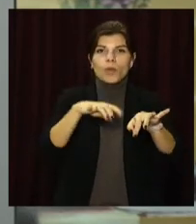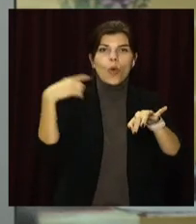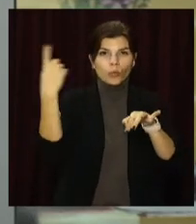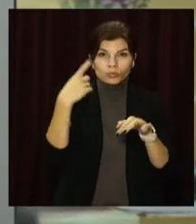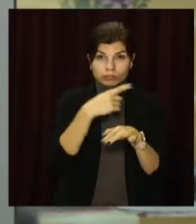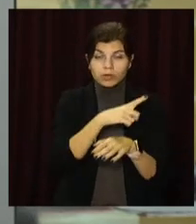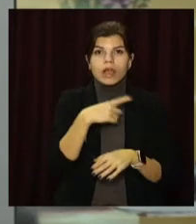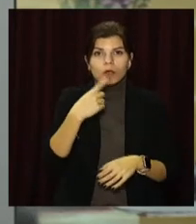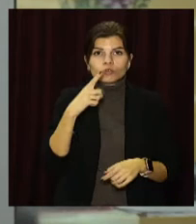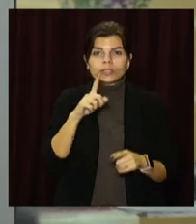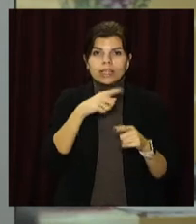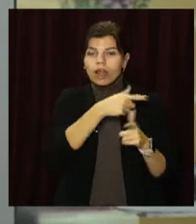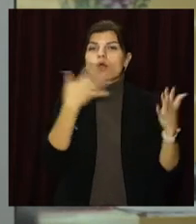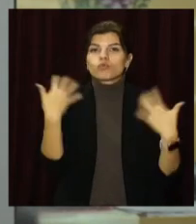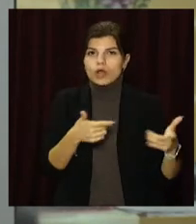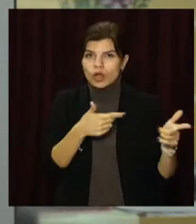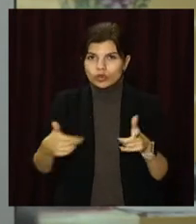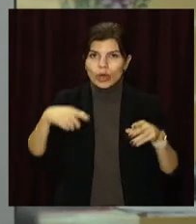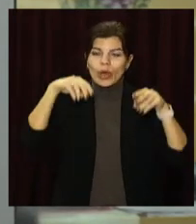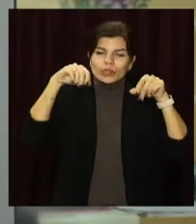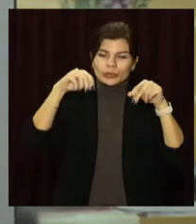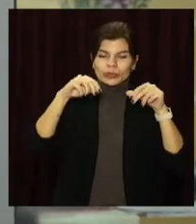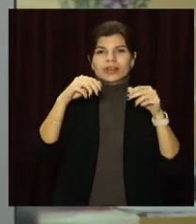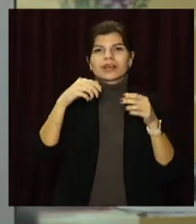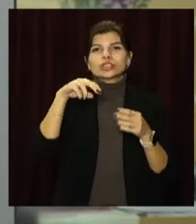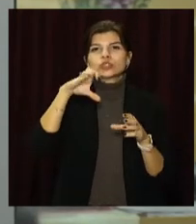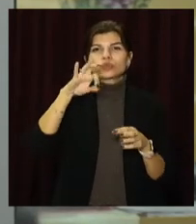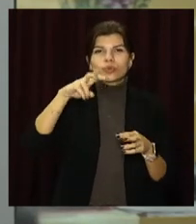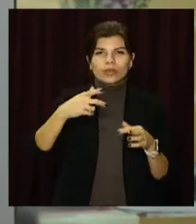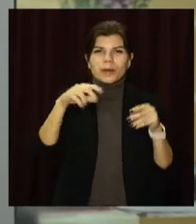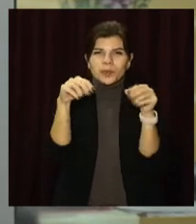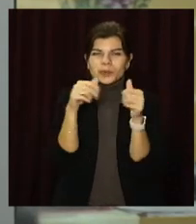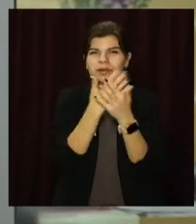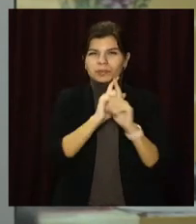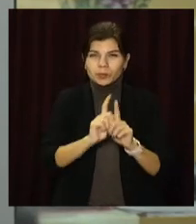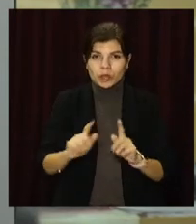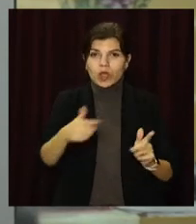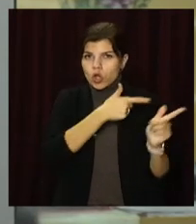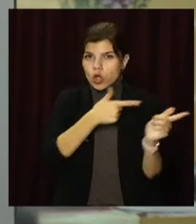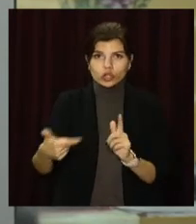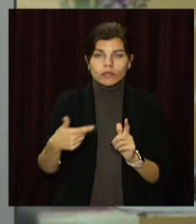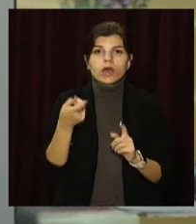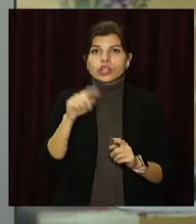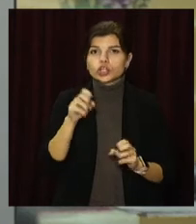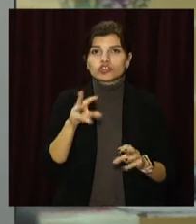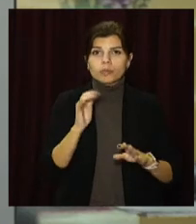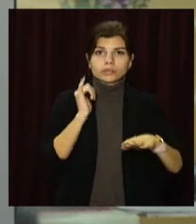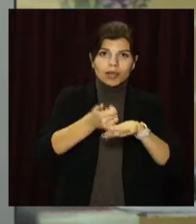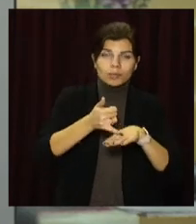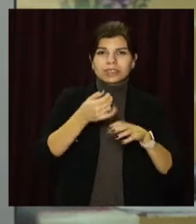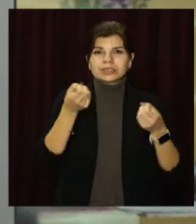області. Кажуть, техніку підготували, піщаною сумішшю забезпечені. Подбали і про те, чим заправляти техніку.